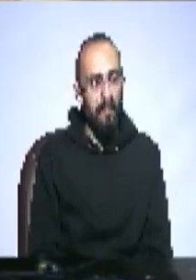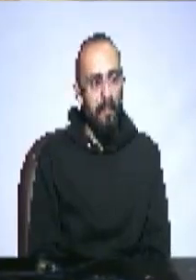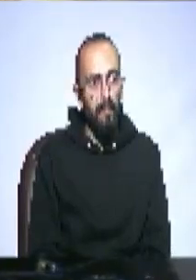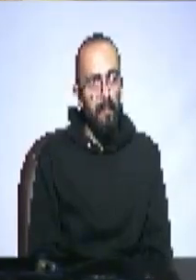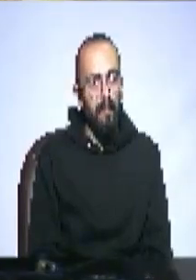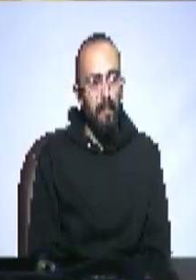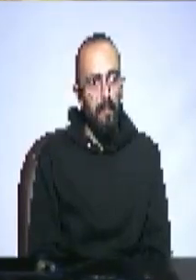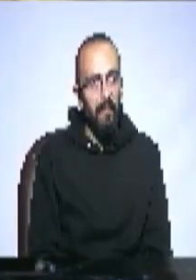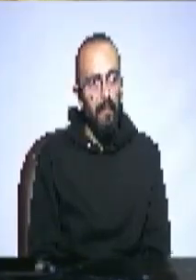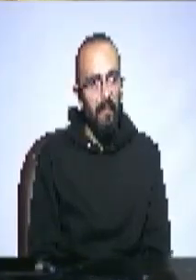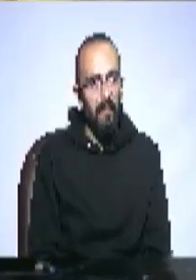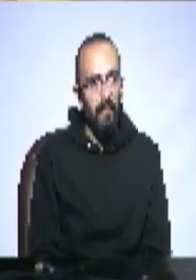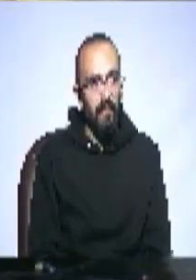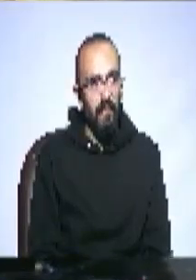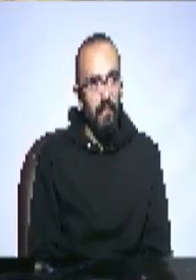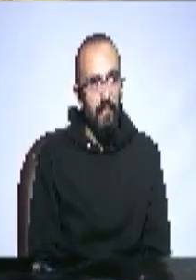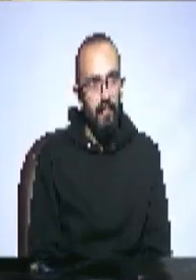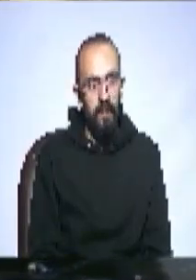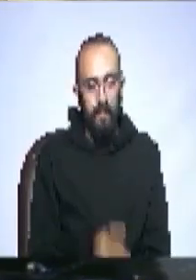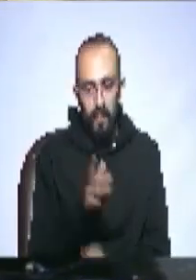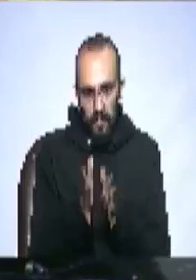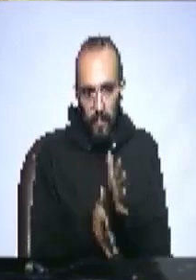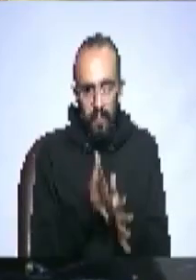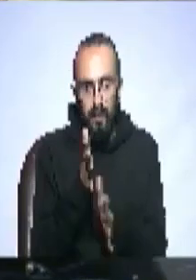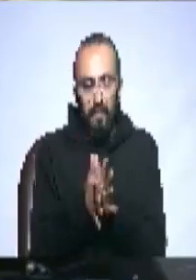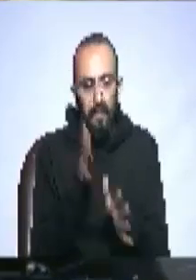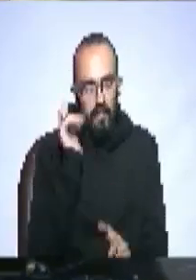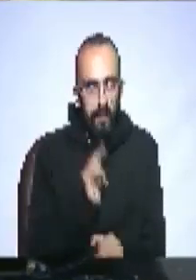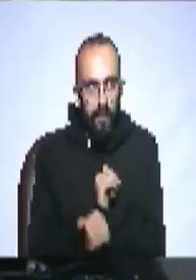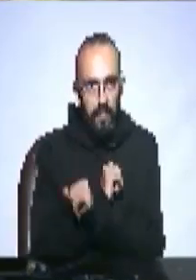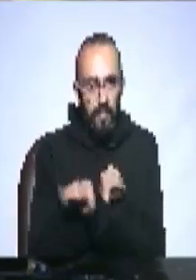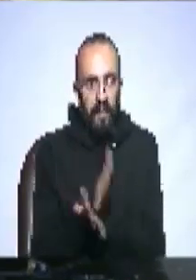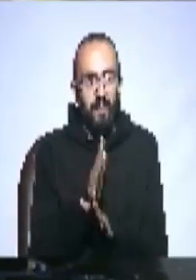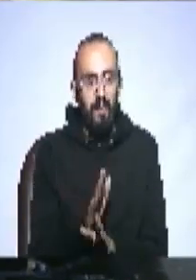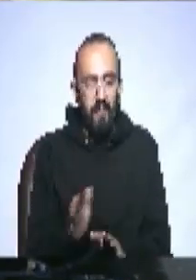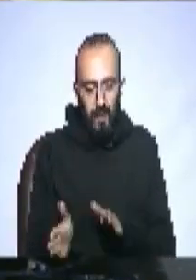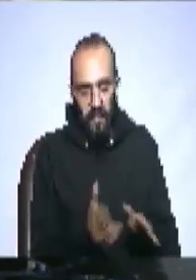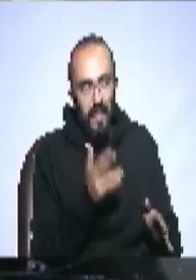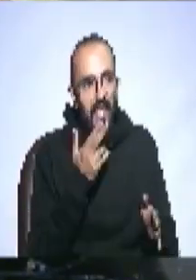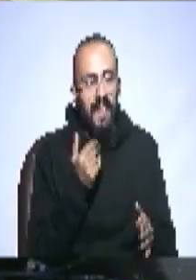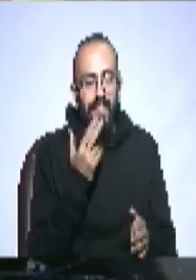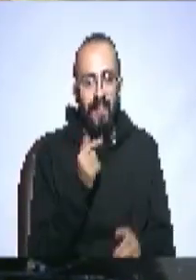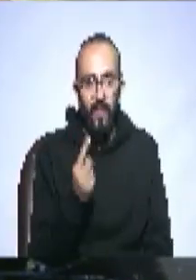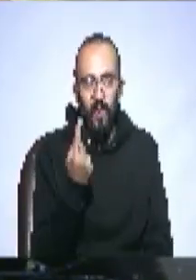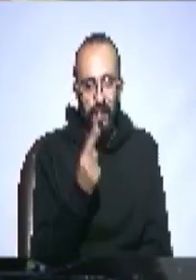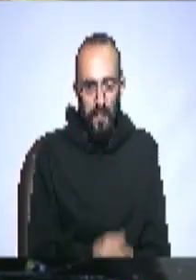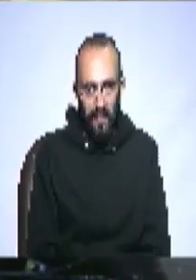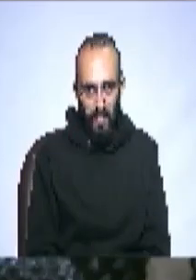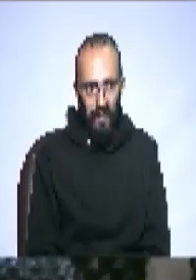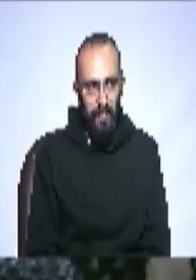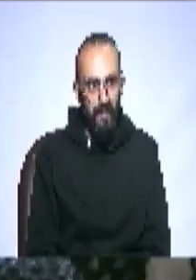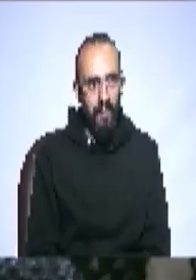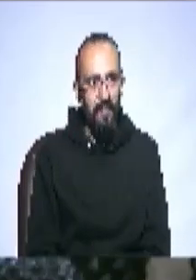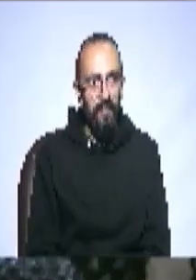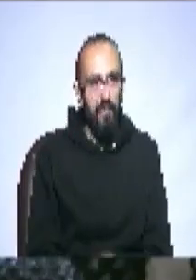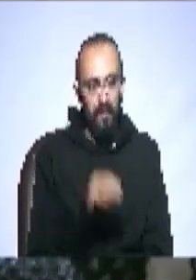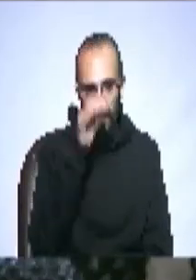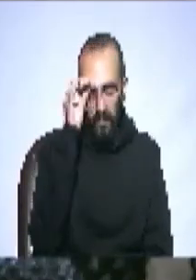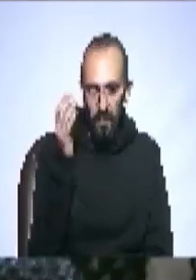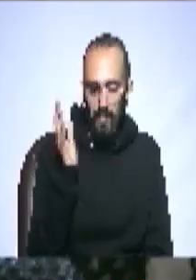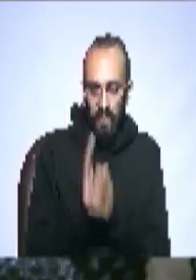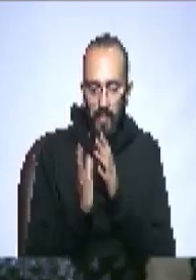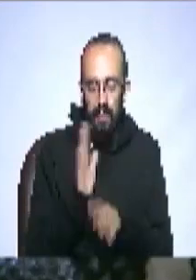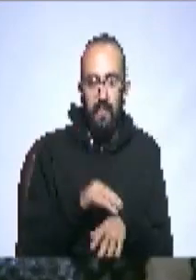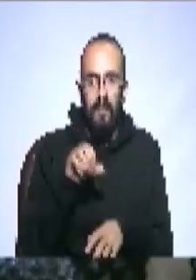وهنشيل بقى كل الحاجات ونقف نتكلم مع بعض بقى زي ما انت عايزه. حلو قوي. الناس اللي كانت بتسال ايه الحاجات اللي انا مثلا شيف بيحطها